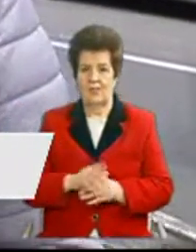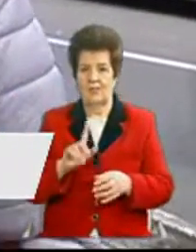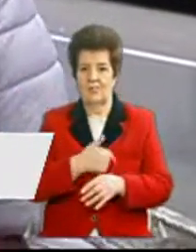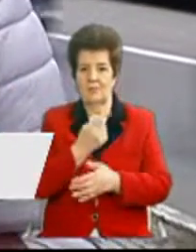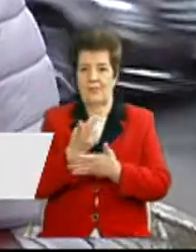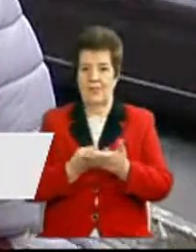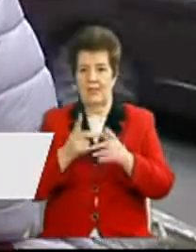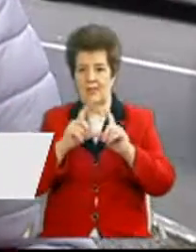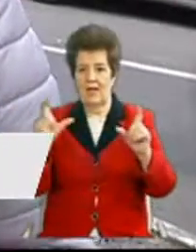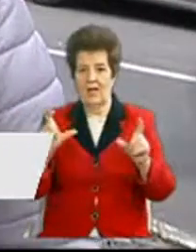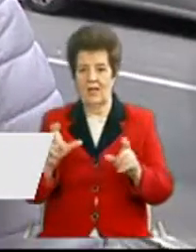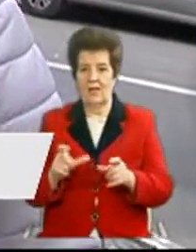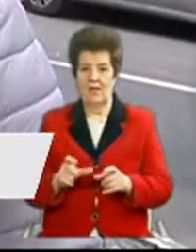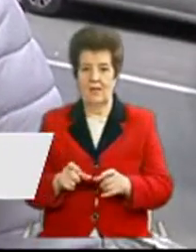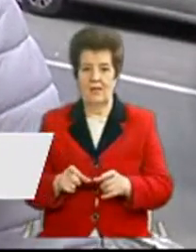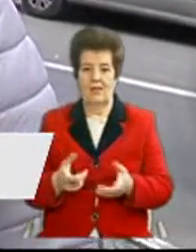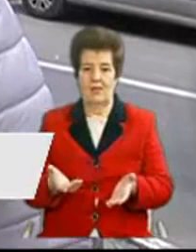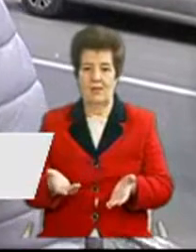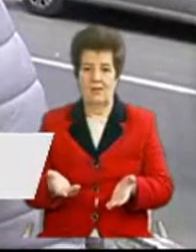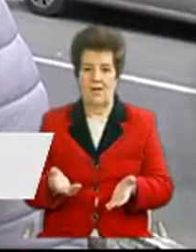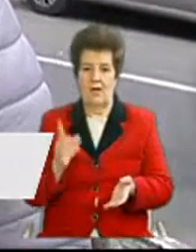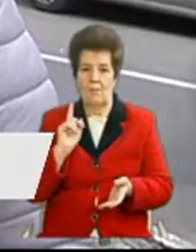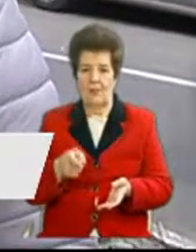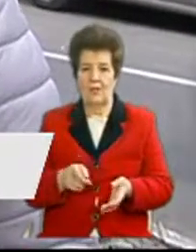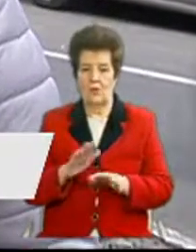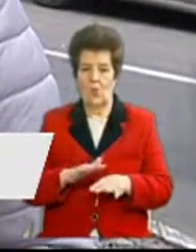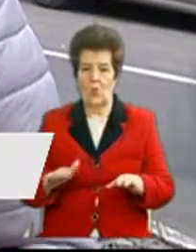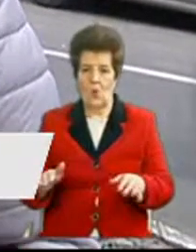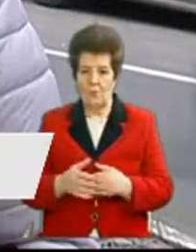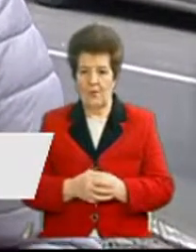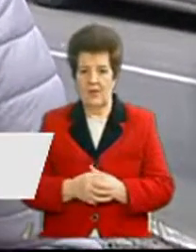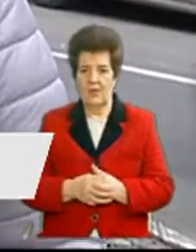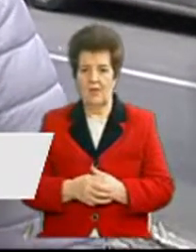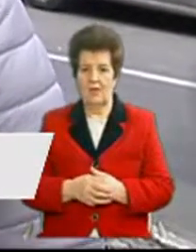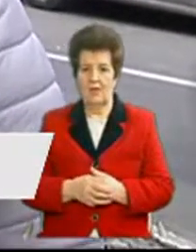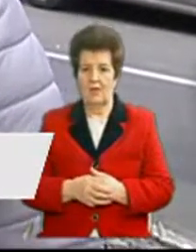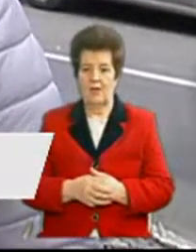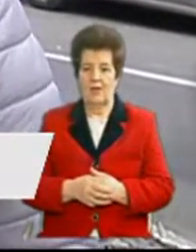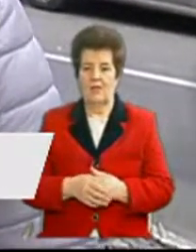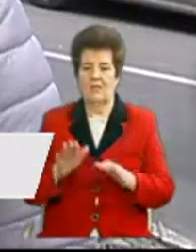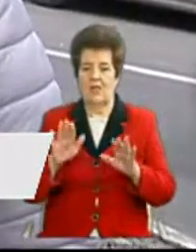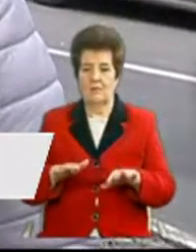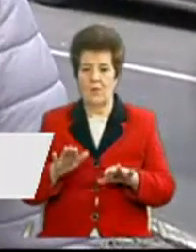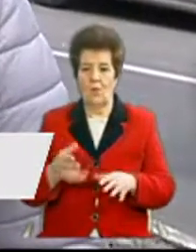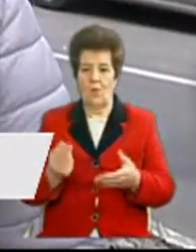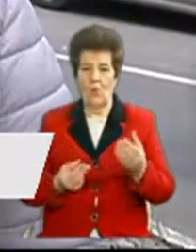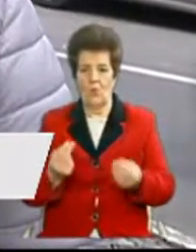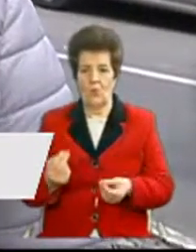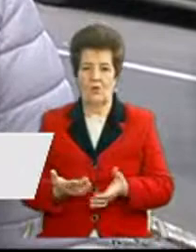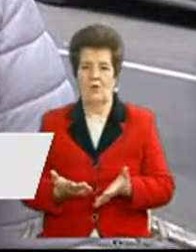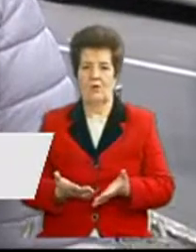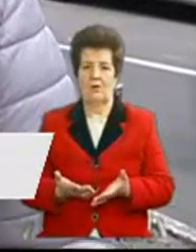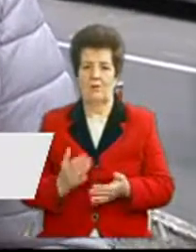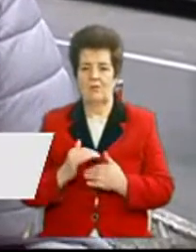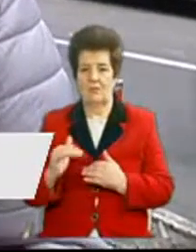spitaluri ca lumea, nici pentru copii să ai locuri de joacă, de